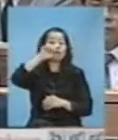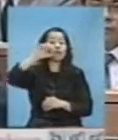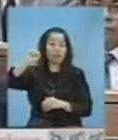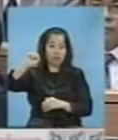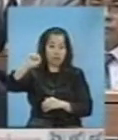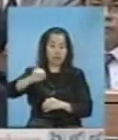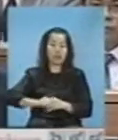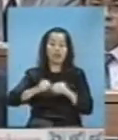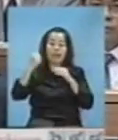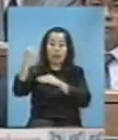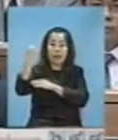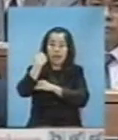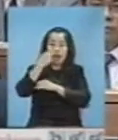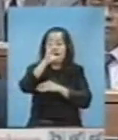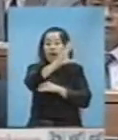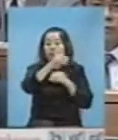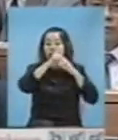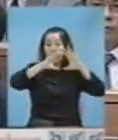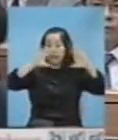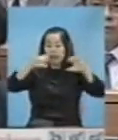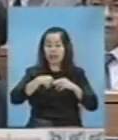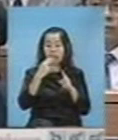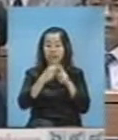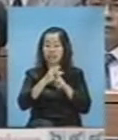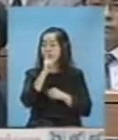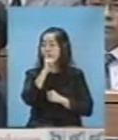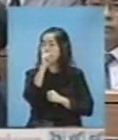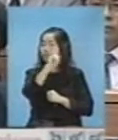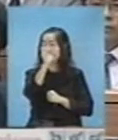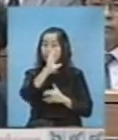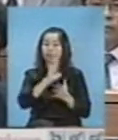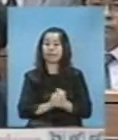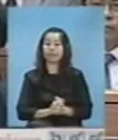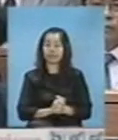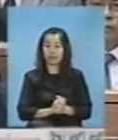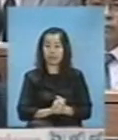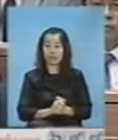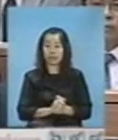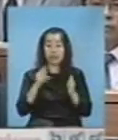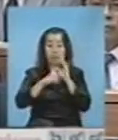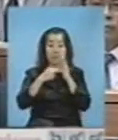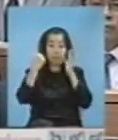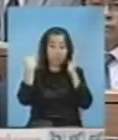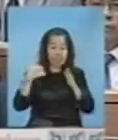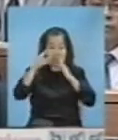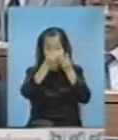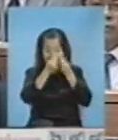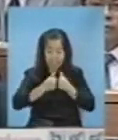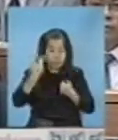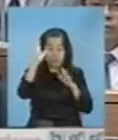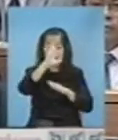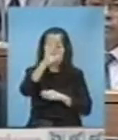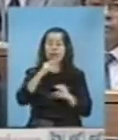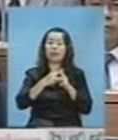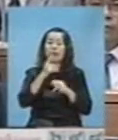และผู้มีบทบาทสำคัญในซีกรัฐบาลผมไม่เอ่ยชื่อครับไม่เอ่ยชื่อไม่ใช่หมายความไม่มีรายละเอียดหลักฐาน